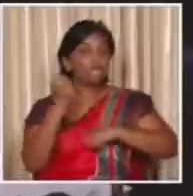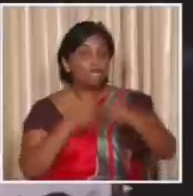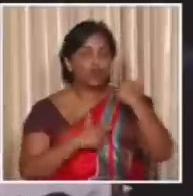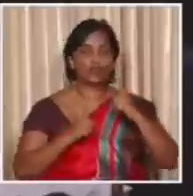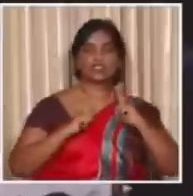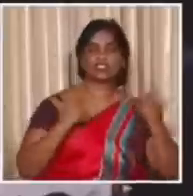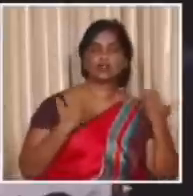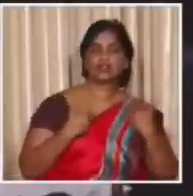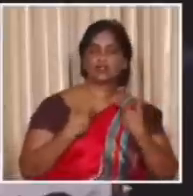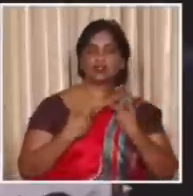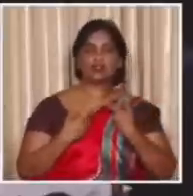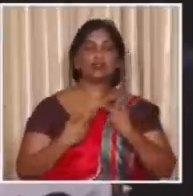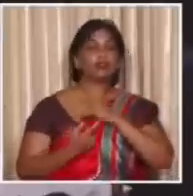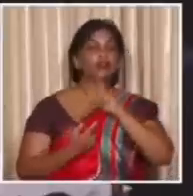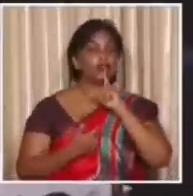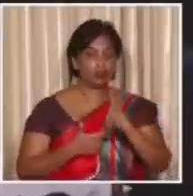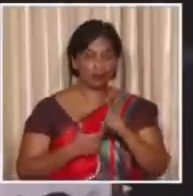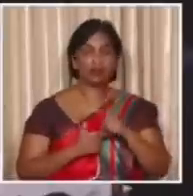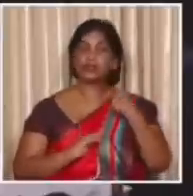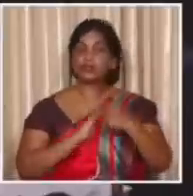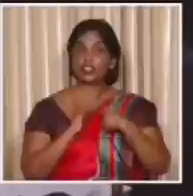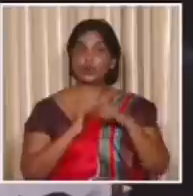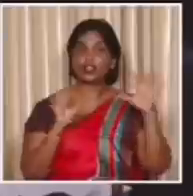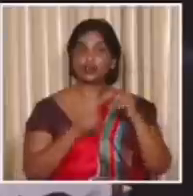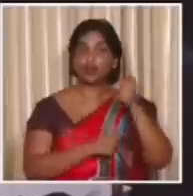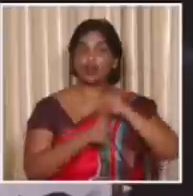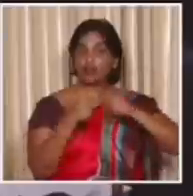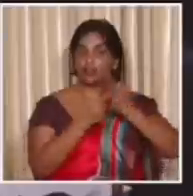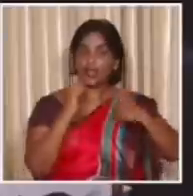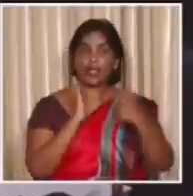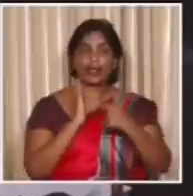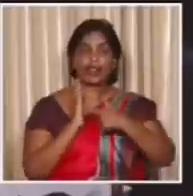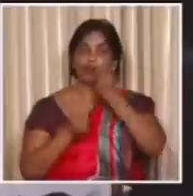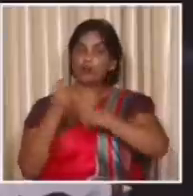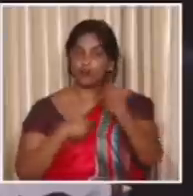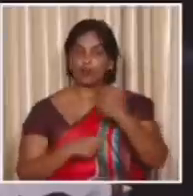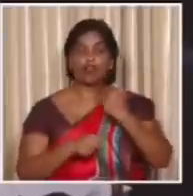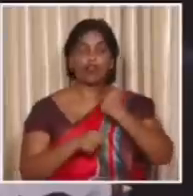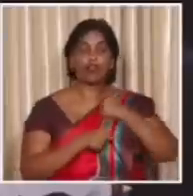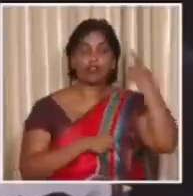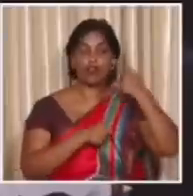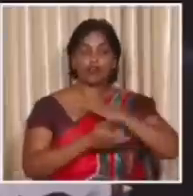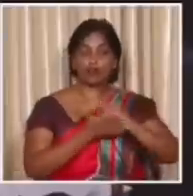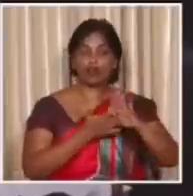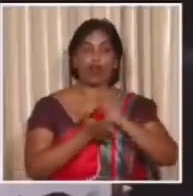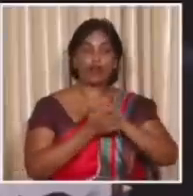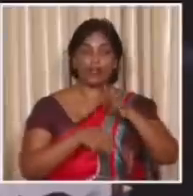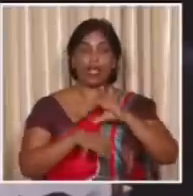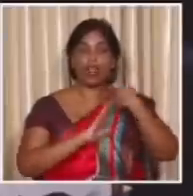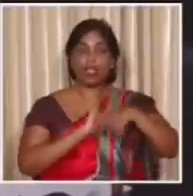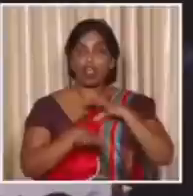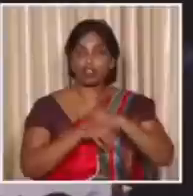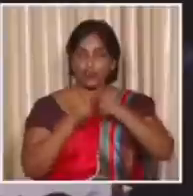වීම අයවැය ලේකනේ දොහු කියන මොකද්ද ශ්‍රී ලංකා රක්ෂණ සංස්ථාව විකුණනවා ටෙලිකොම් එක විකුණනවා වෝටර්ස් හෝටල් විකුණනවා ලංකා හොස්පිටල්